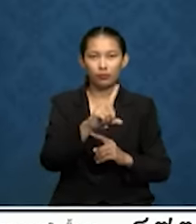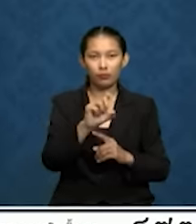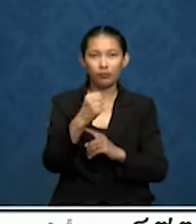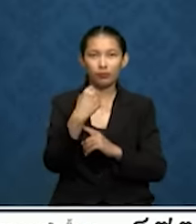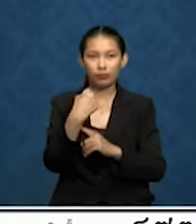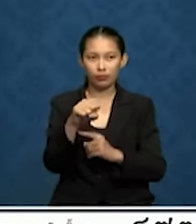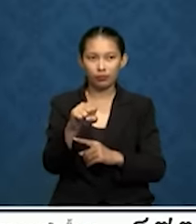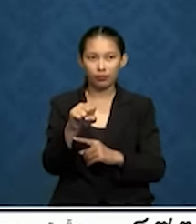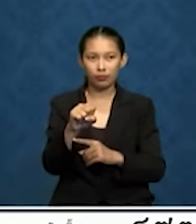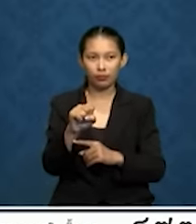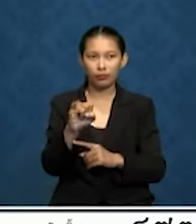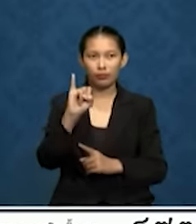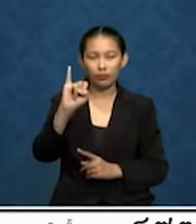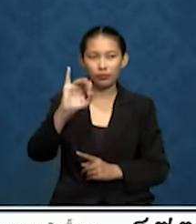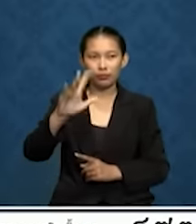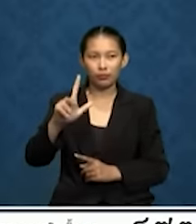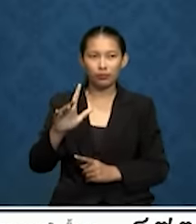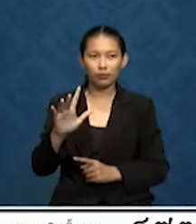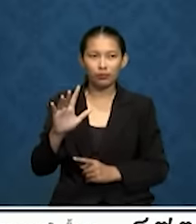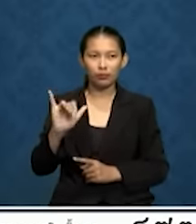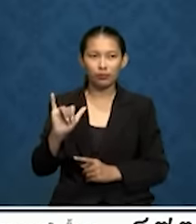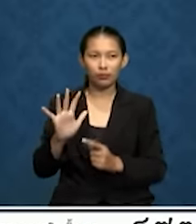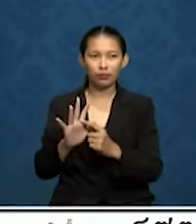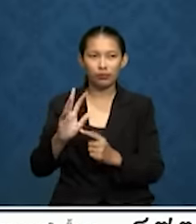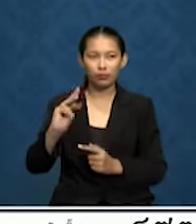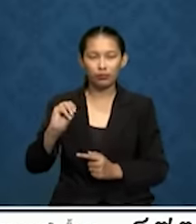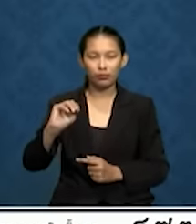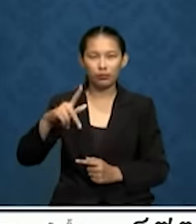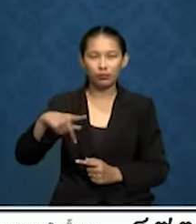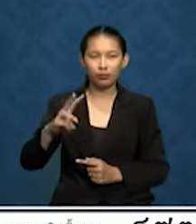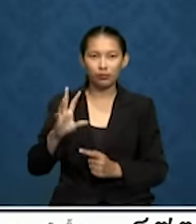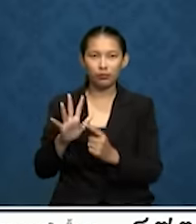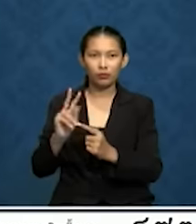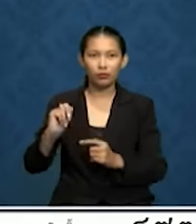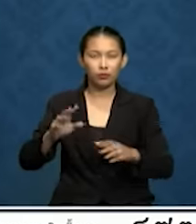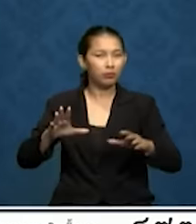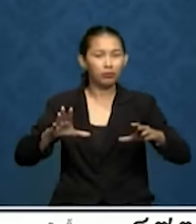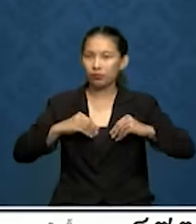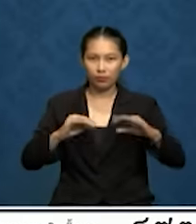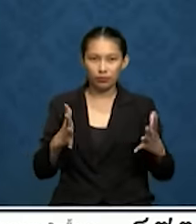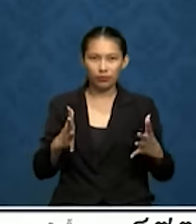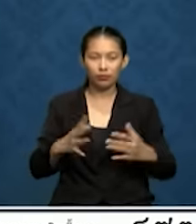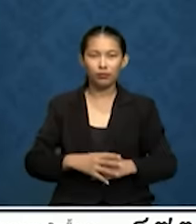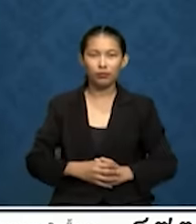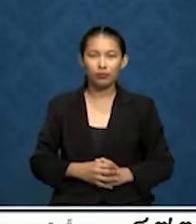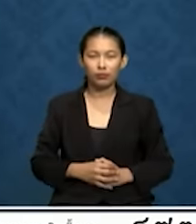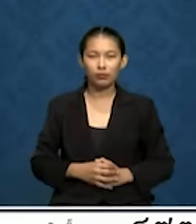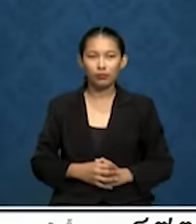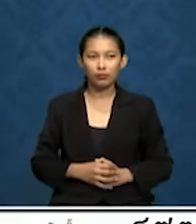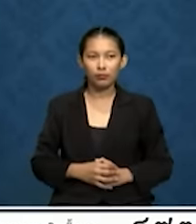110นายชัยยามพวานมั่นเพียรจิต ไม่เห็นชอบครับ